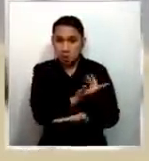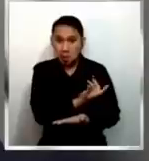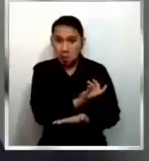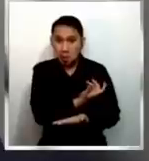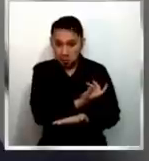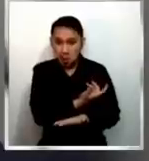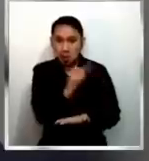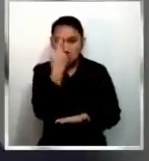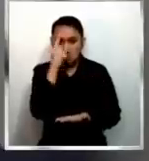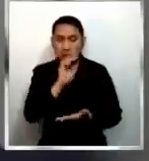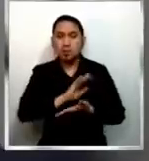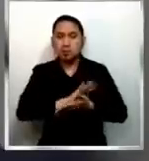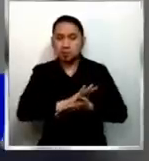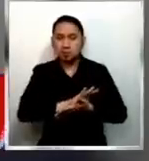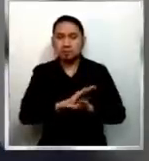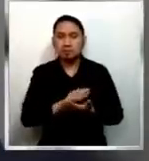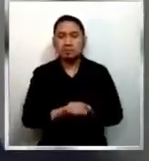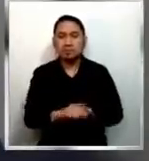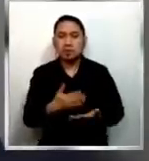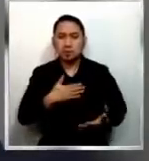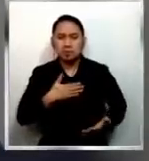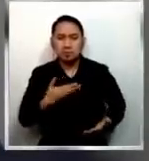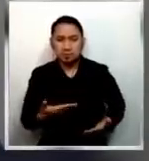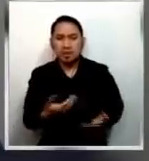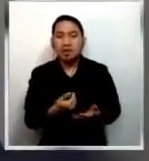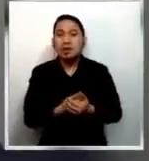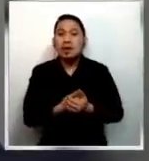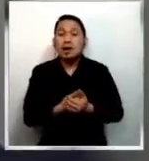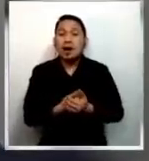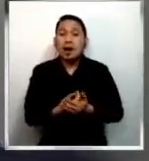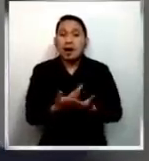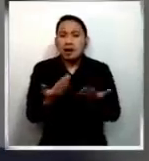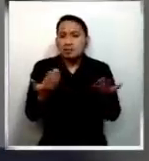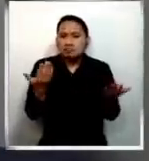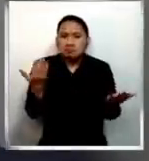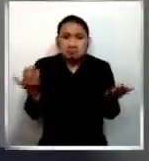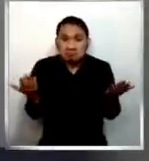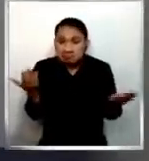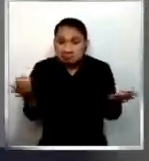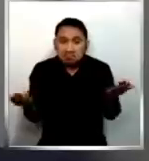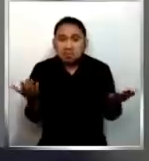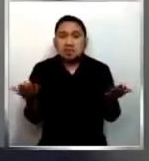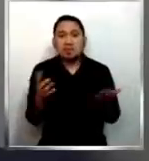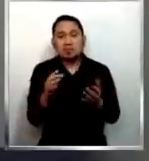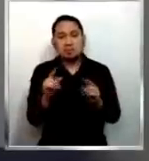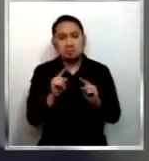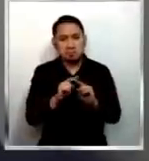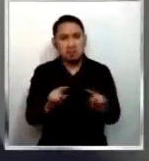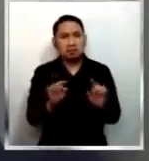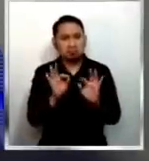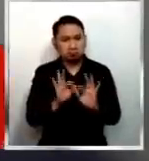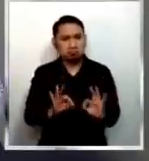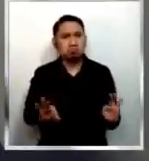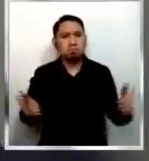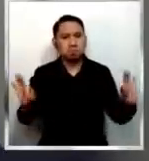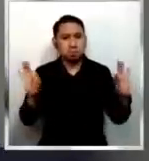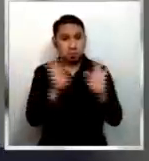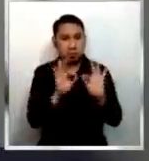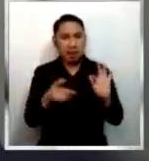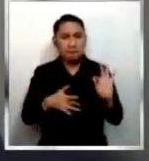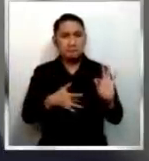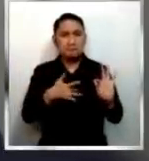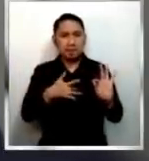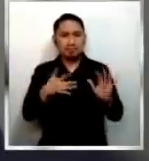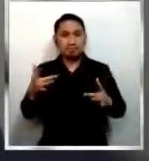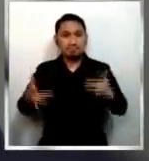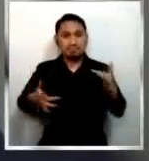Russia. Sa kama po, siguro meron, pero mas higit po yung excitement siguro, yung